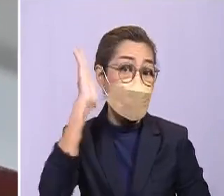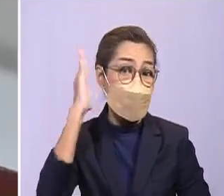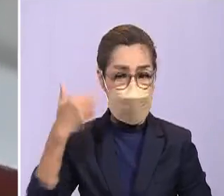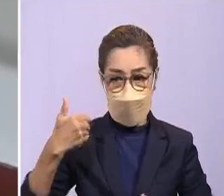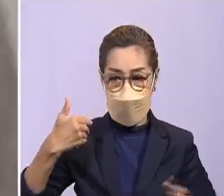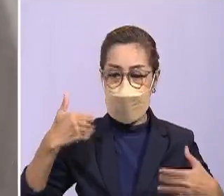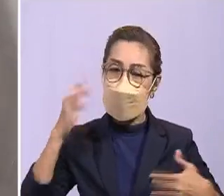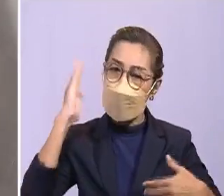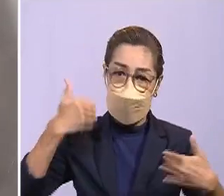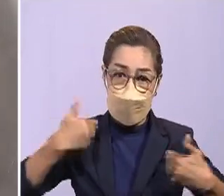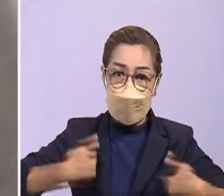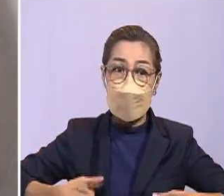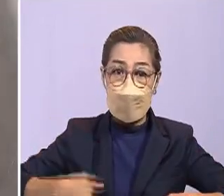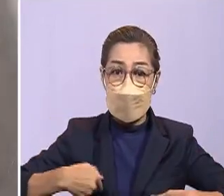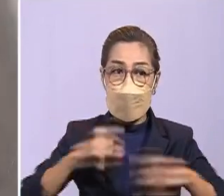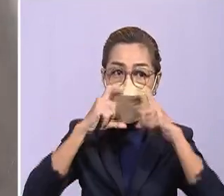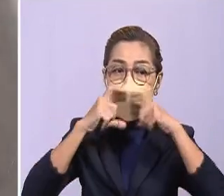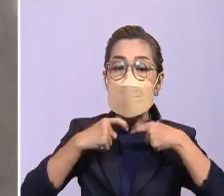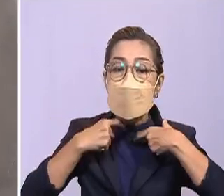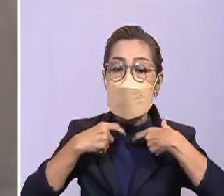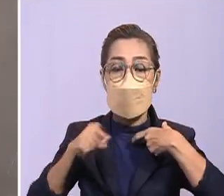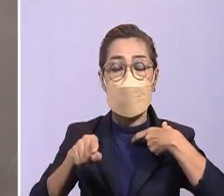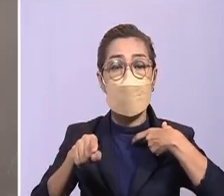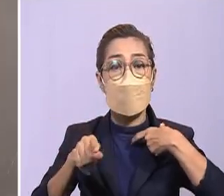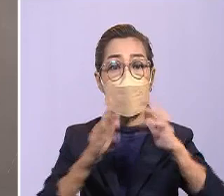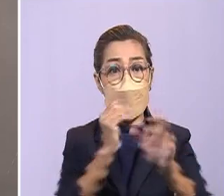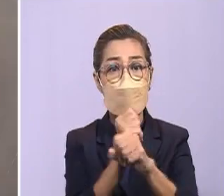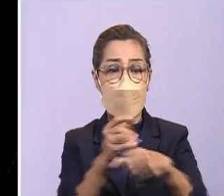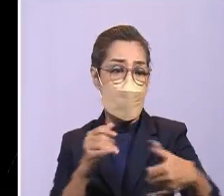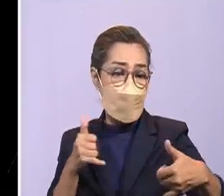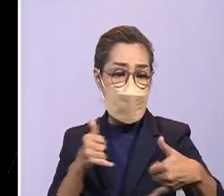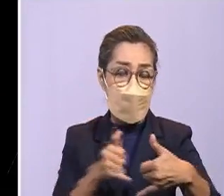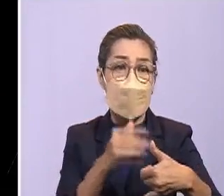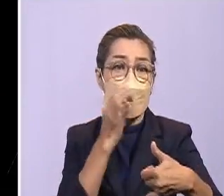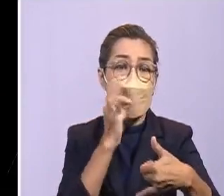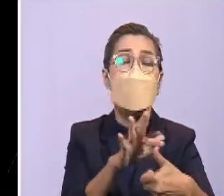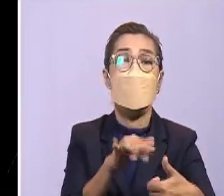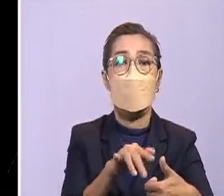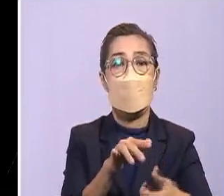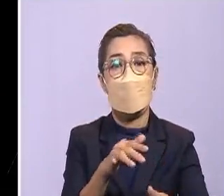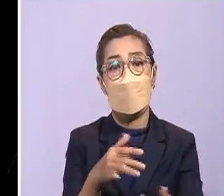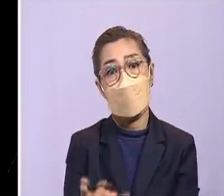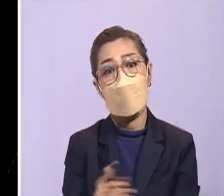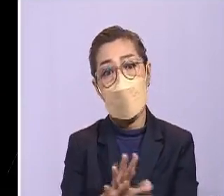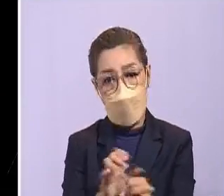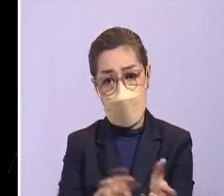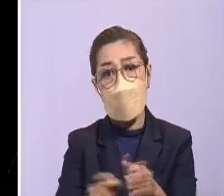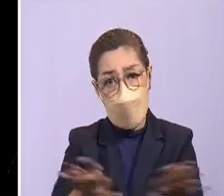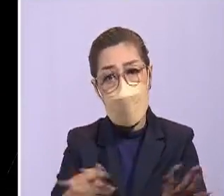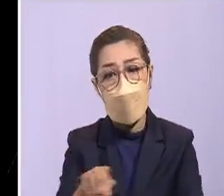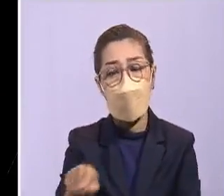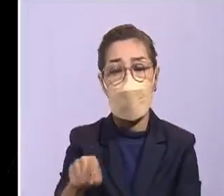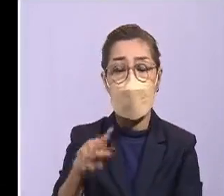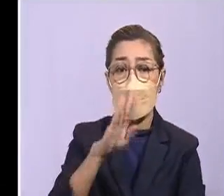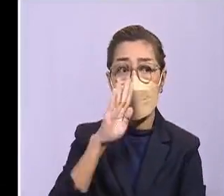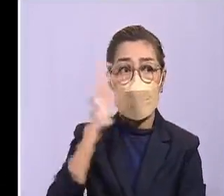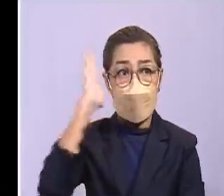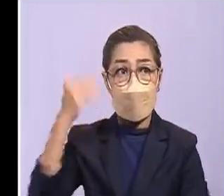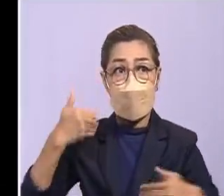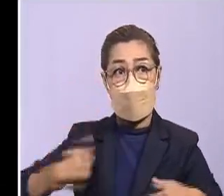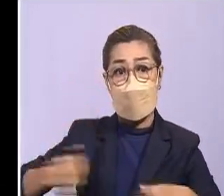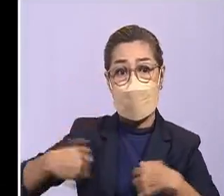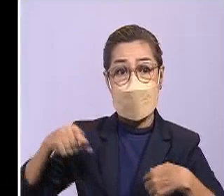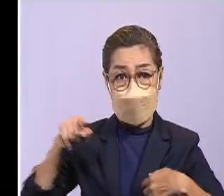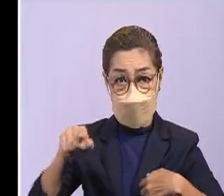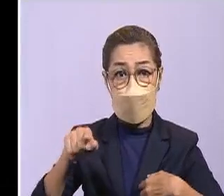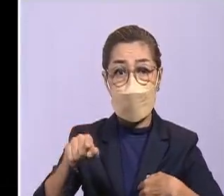ทราบกันถอดแมสถมน้ำลายใส่เจ้าหน้าที่จะเกิดอะไรขึ้นในช่วงโควิดแบบนี้ฮะ โอ้น่ากลัวถ้าเกิดว่าชายคนนี้เป็นโควิดนะโรง